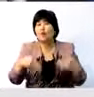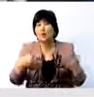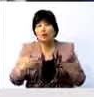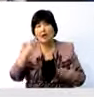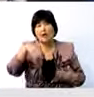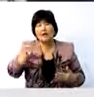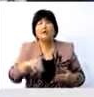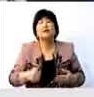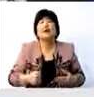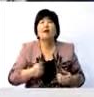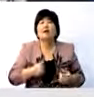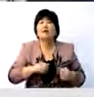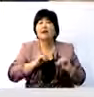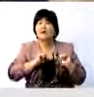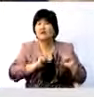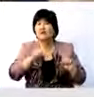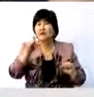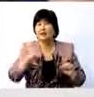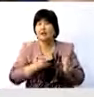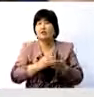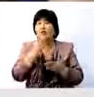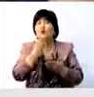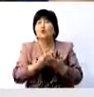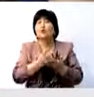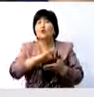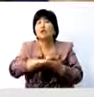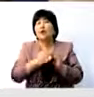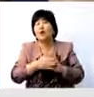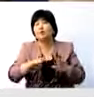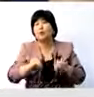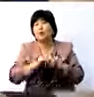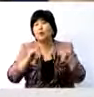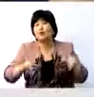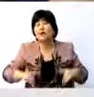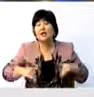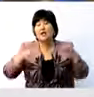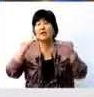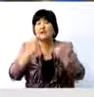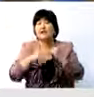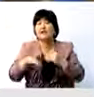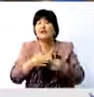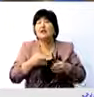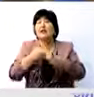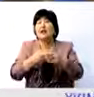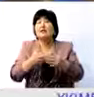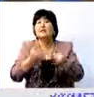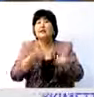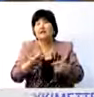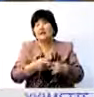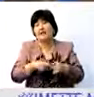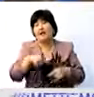Елім деп арқа басын аязға артқан тұлғаның саяси көзқарасының қалыптасуына өскен ел, өскен жерінің тигізген әсері туралы